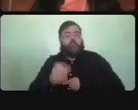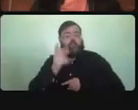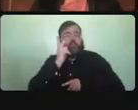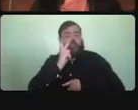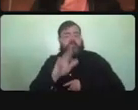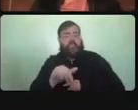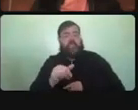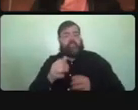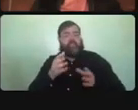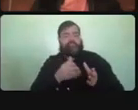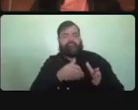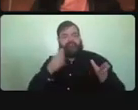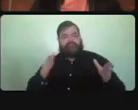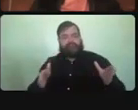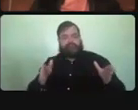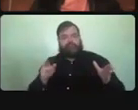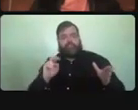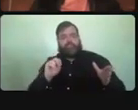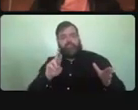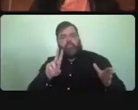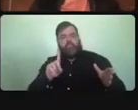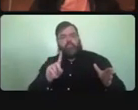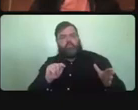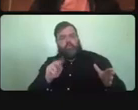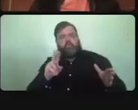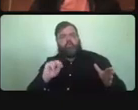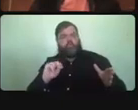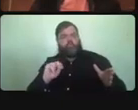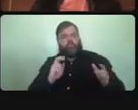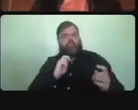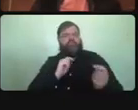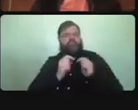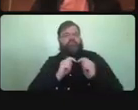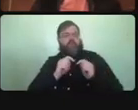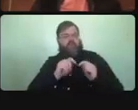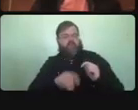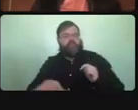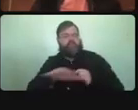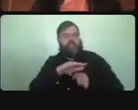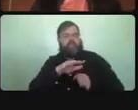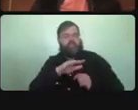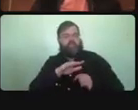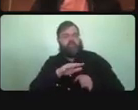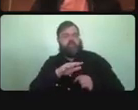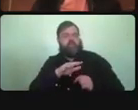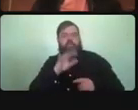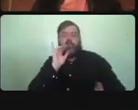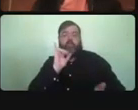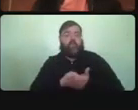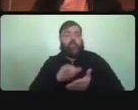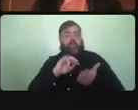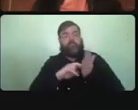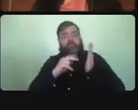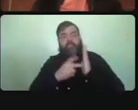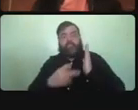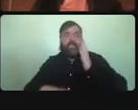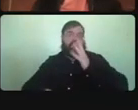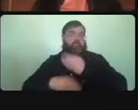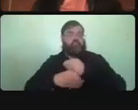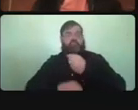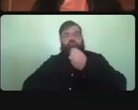Kama unavyoweza kuona, kuna uwanja pale